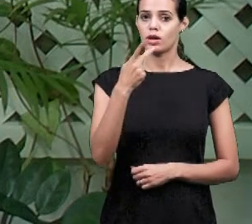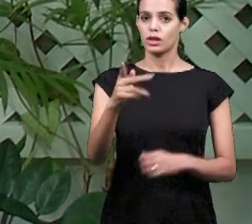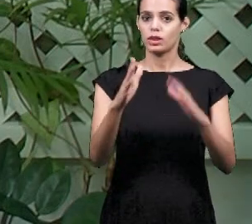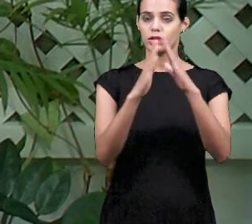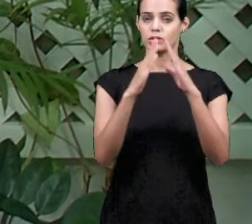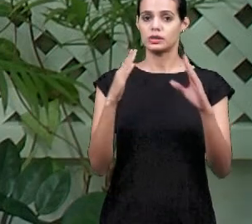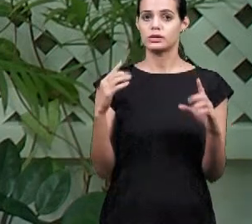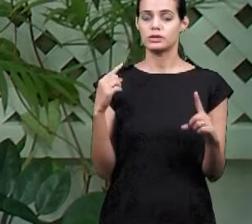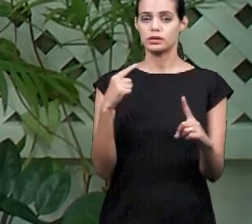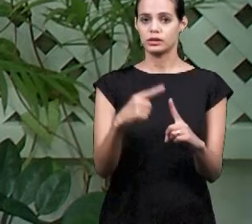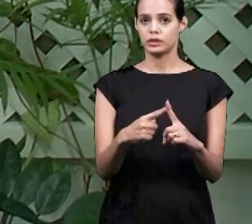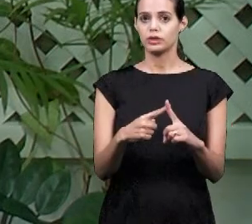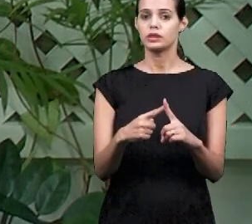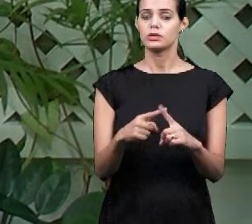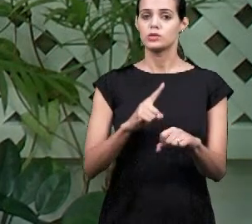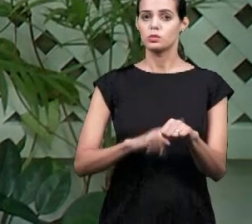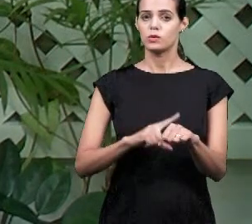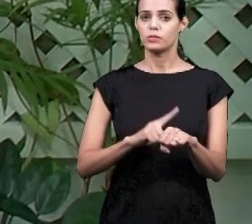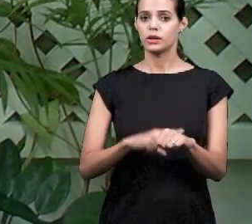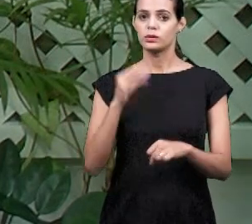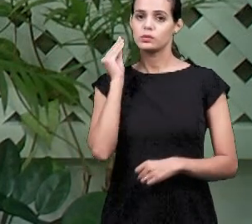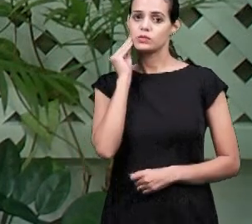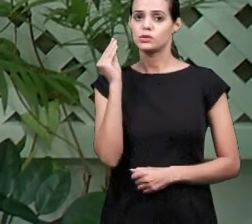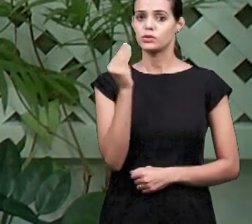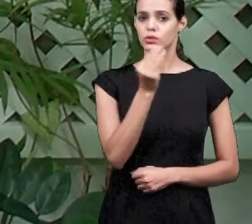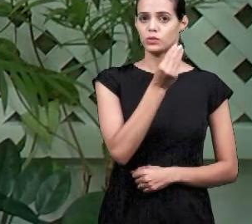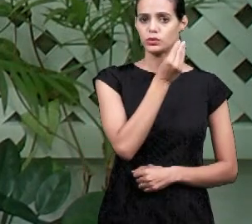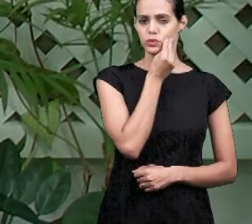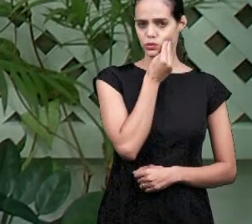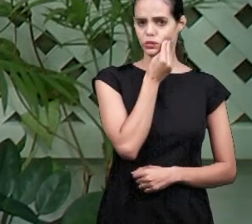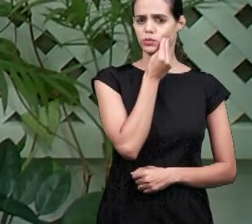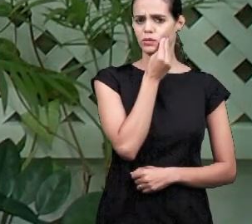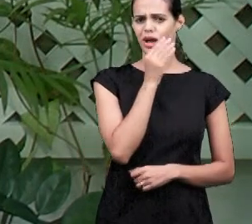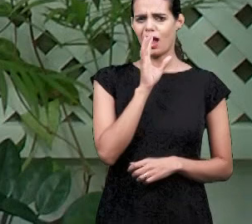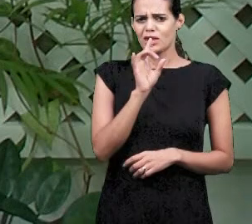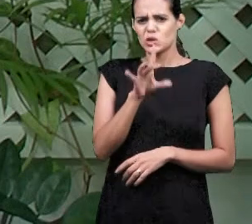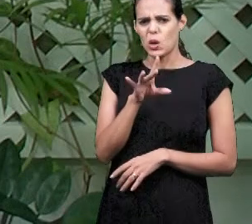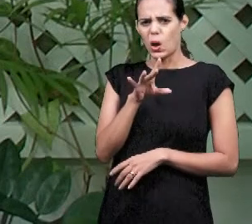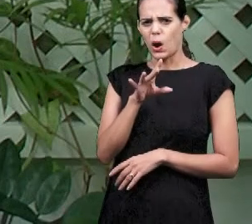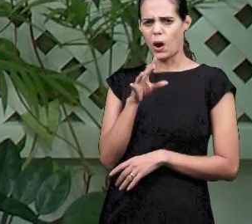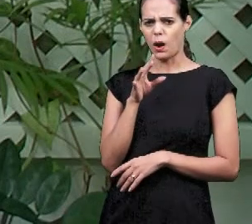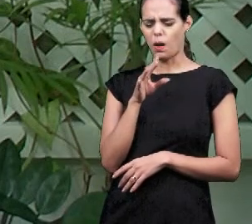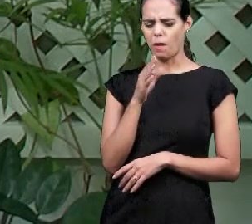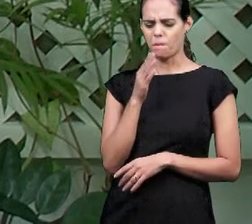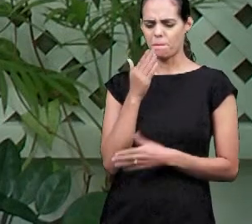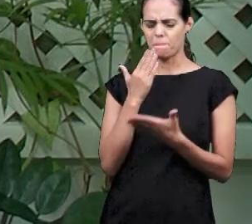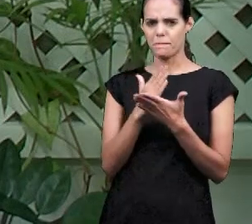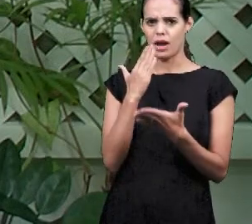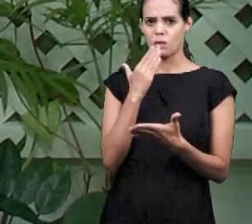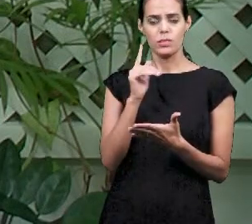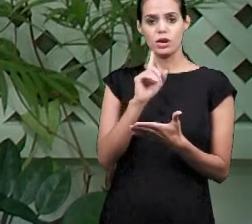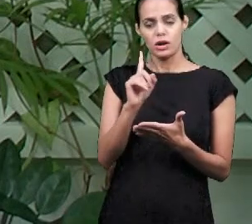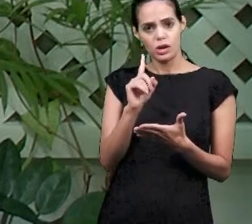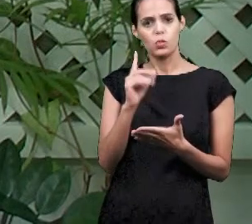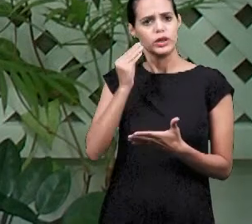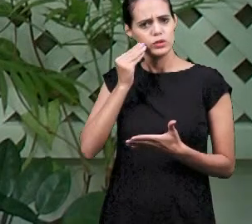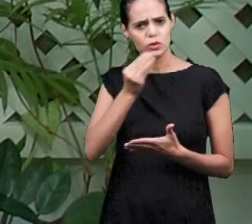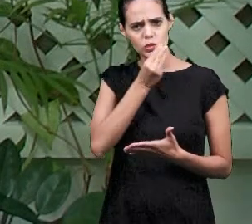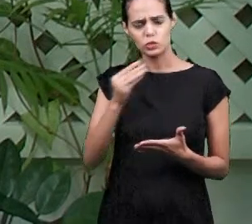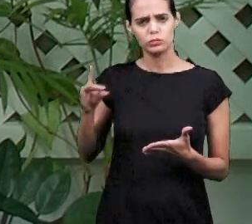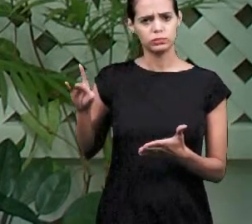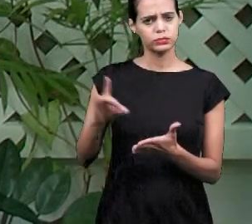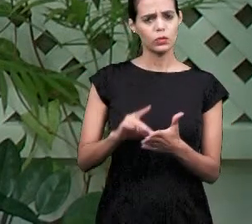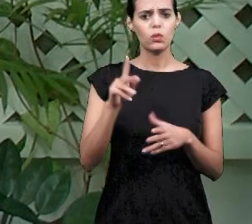adulte, dans une situation que nous sommes en train de voir, nous avons beaucoup de nos frères dans les hôpitaux et